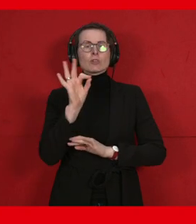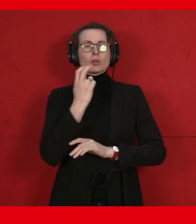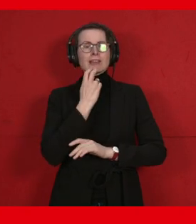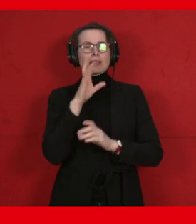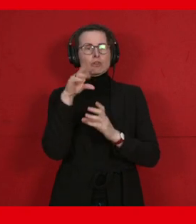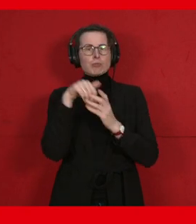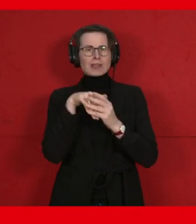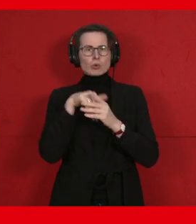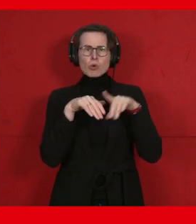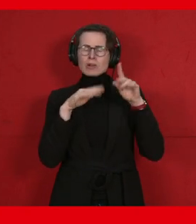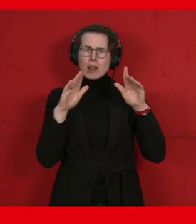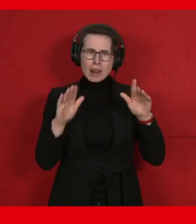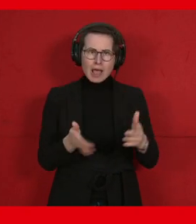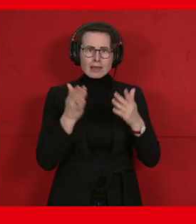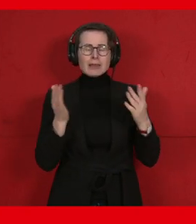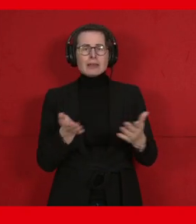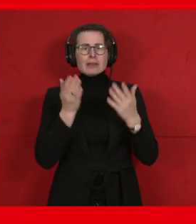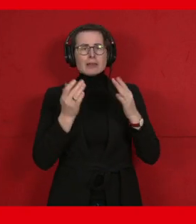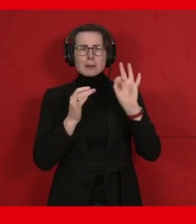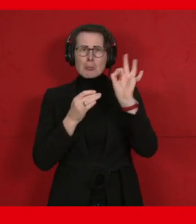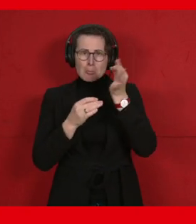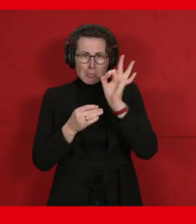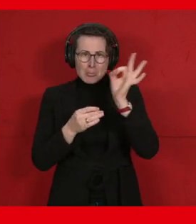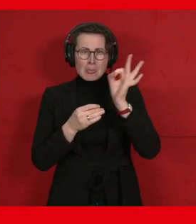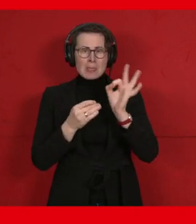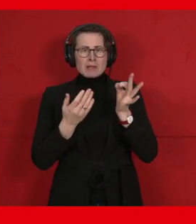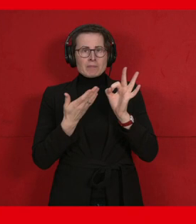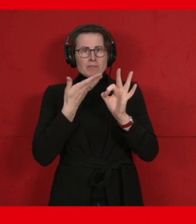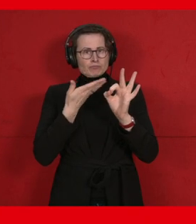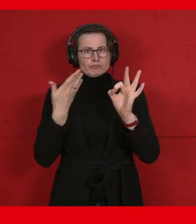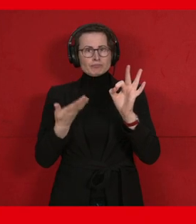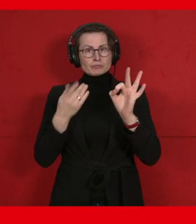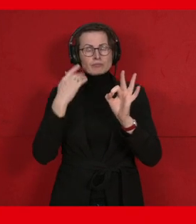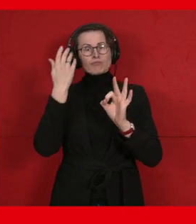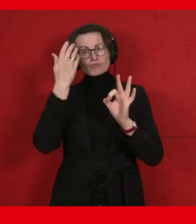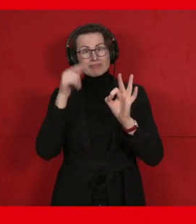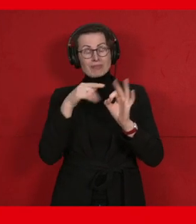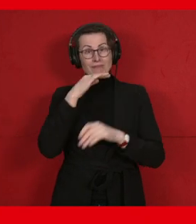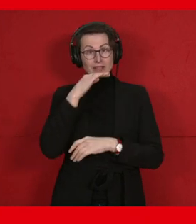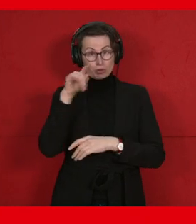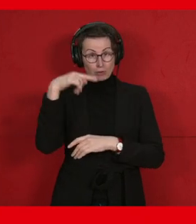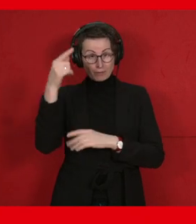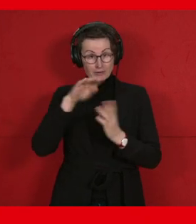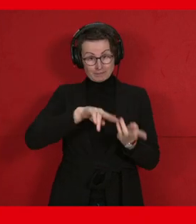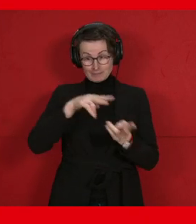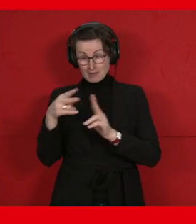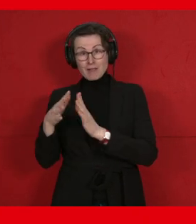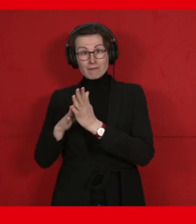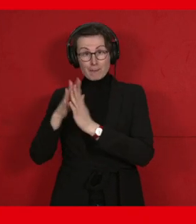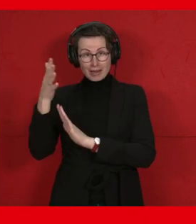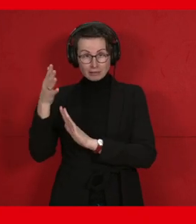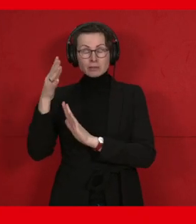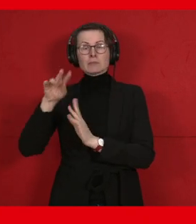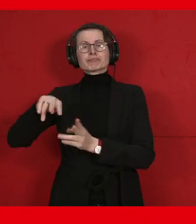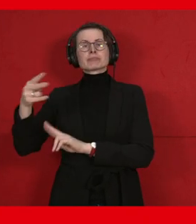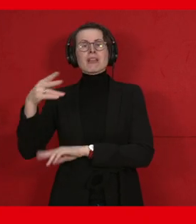relativ leicht, es ist sozusagen klein in Anführungsstrichen, und wenn Sie Wasserstoff nachher verbrennen, dann haben Sie wieder Wasser. Das ist jetzt also